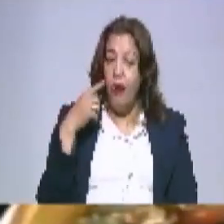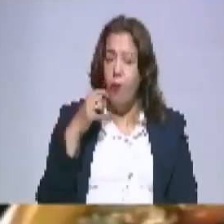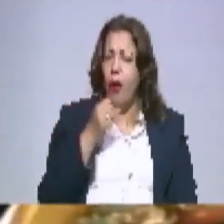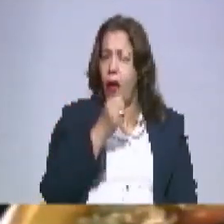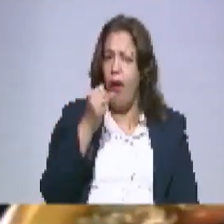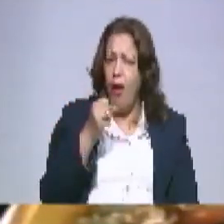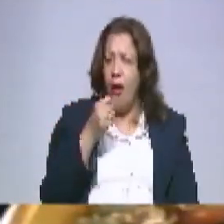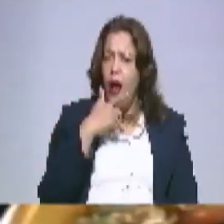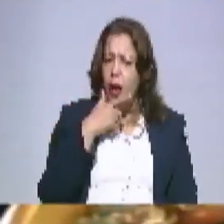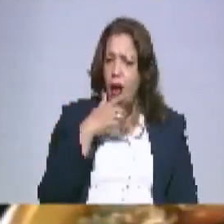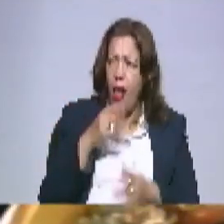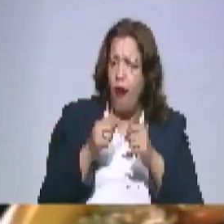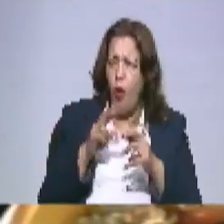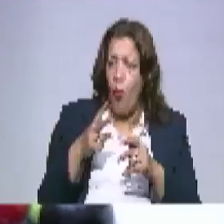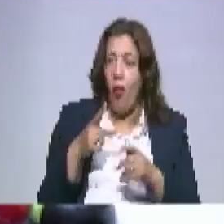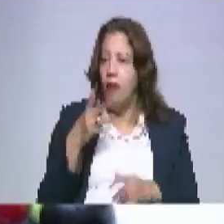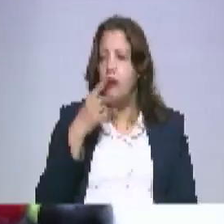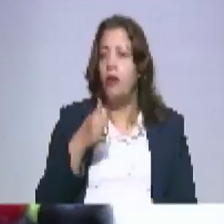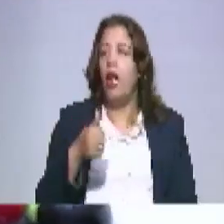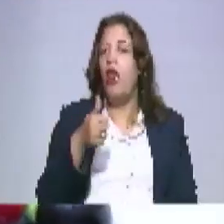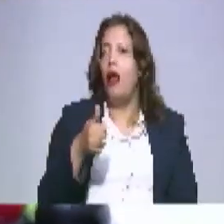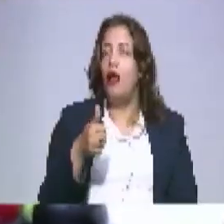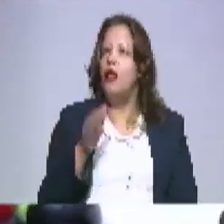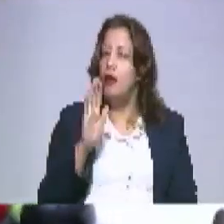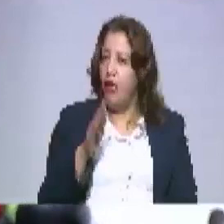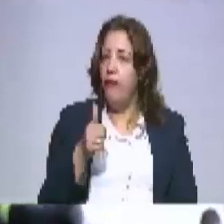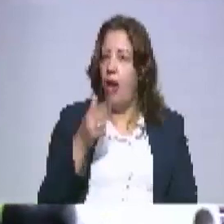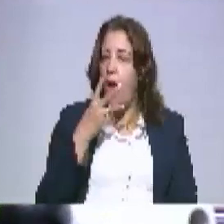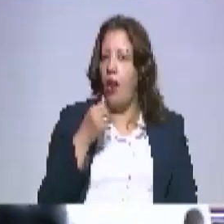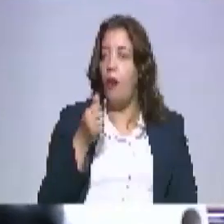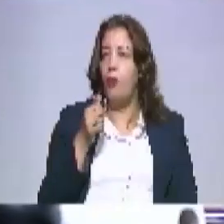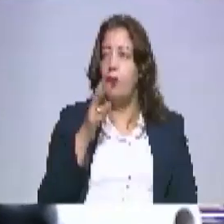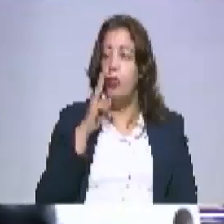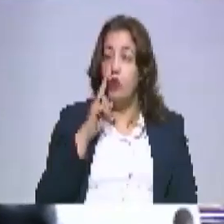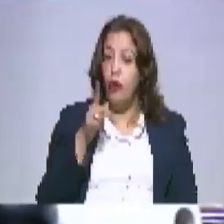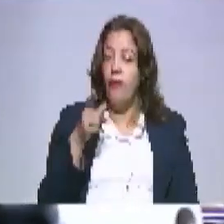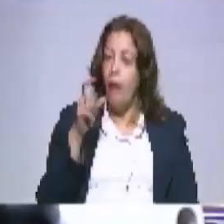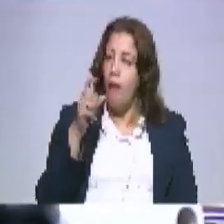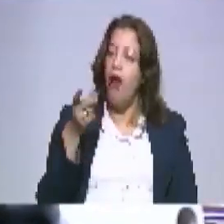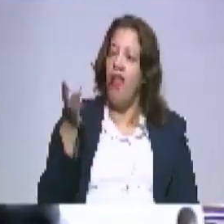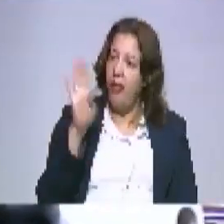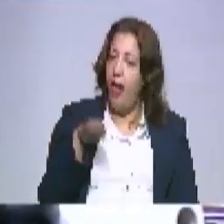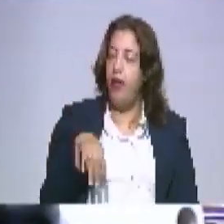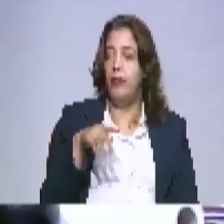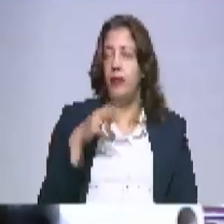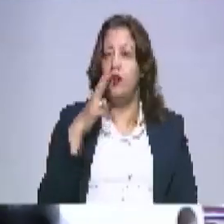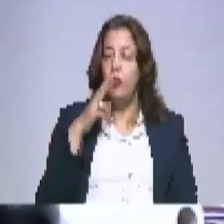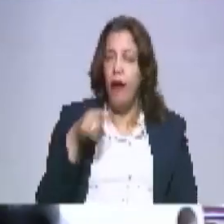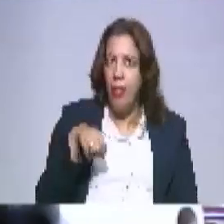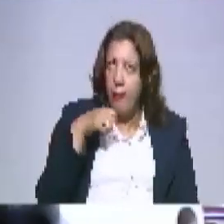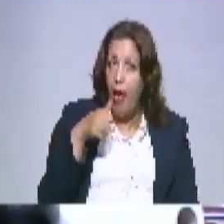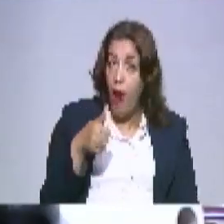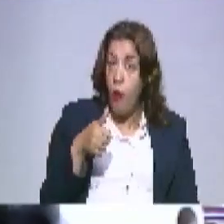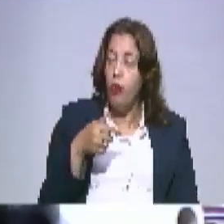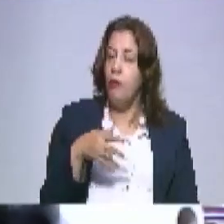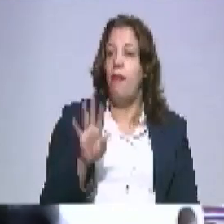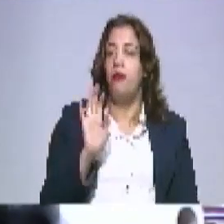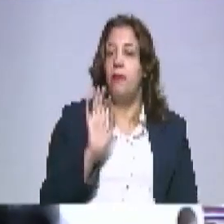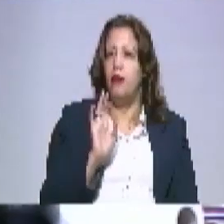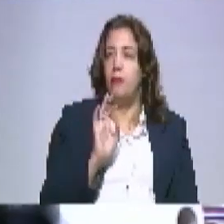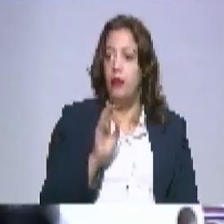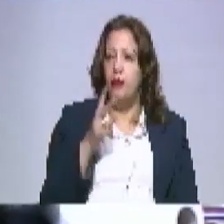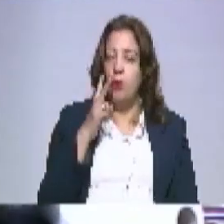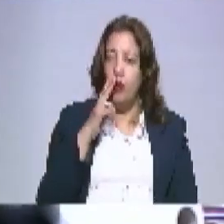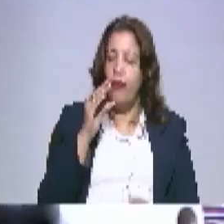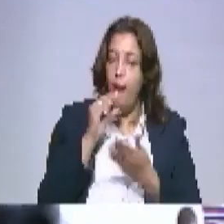كريمه ونحط لبن ونحط، لا كل الحاجات ممكن تمشي معانا بشكل ظريف وبشكل جامد جدا، وتديني الطعم الفخم اللي